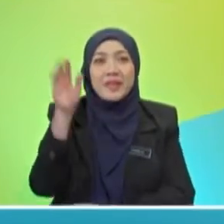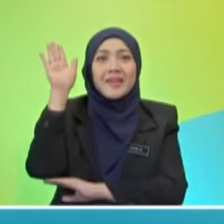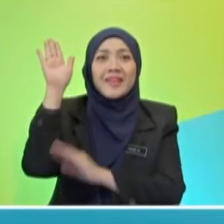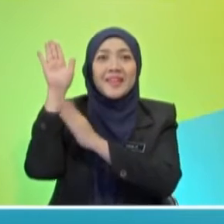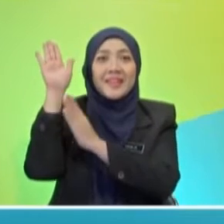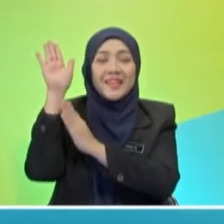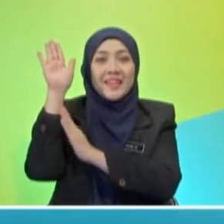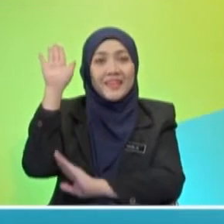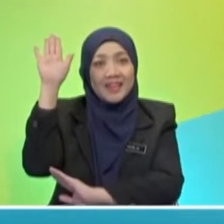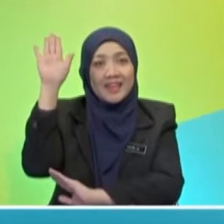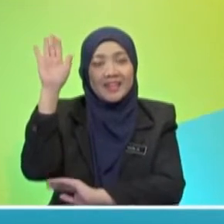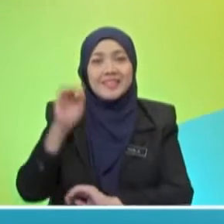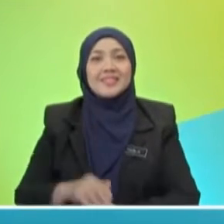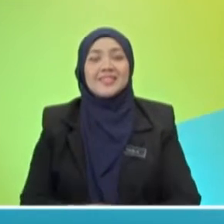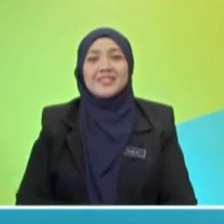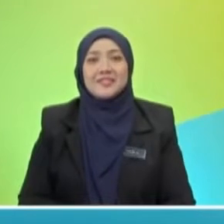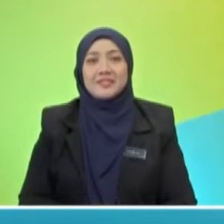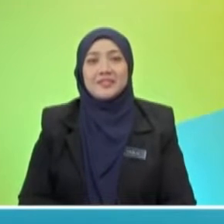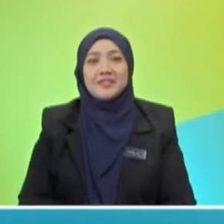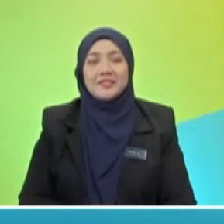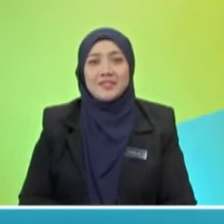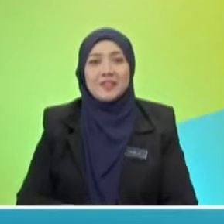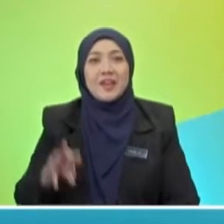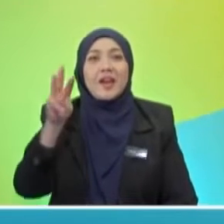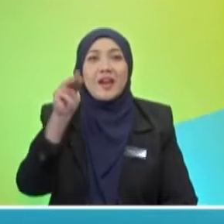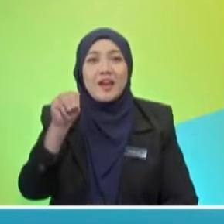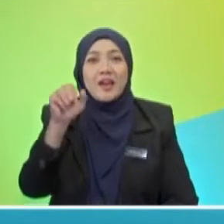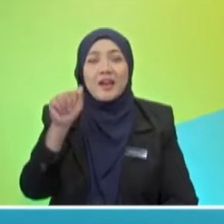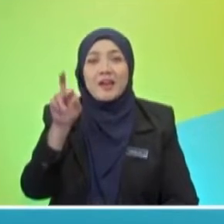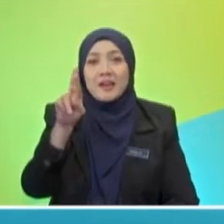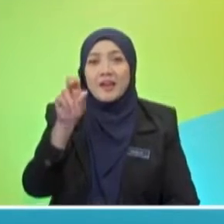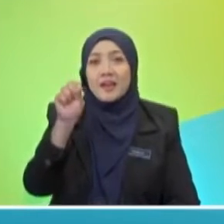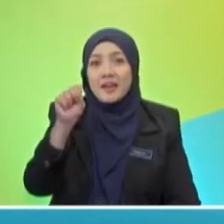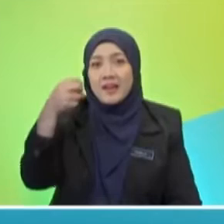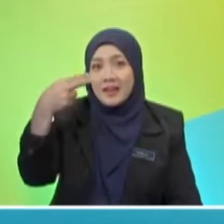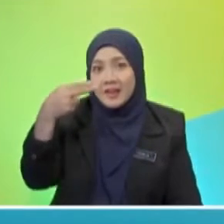Angkat tangan. Siapa dulu? Okey, kita ada Marsha. Marsha. Silakan Marsha.